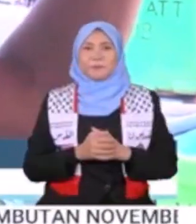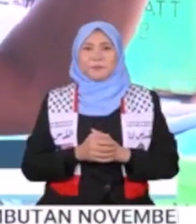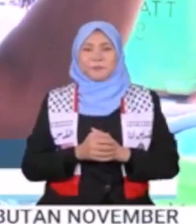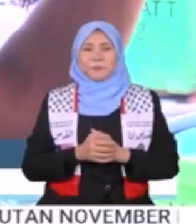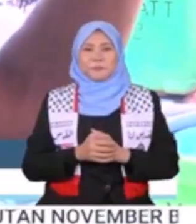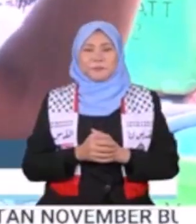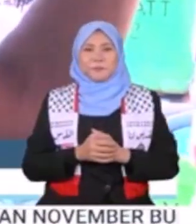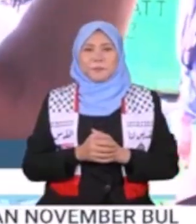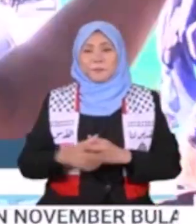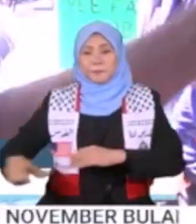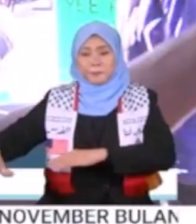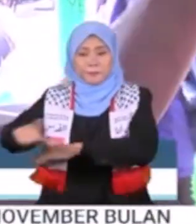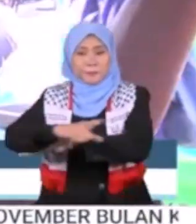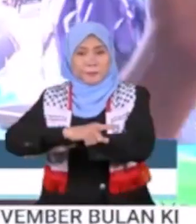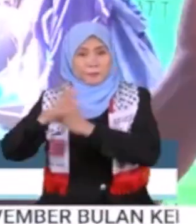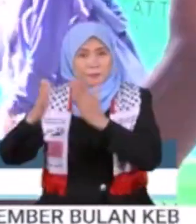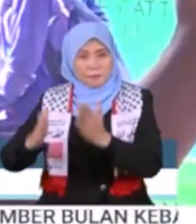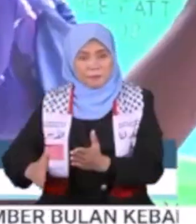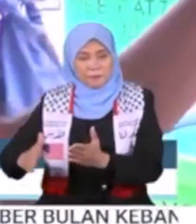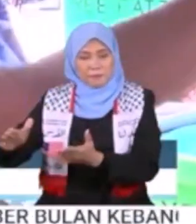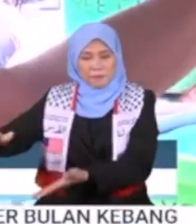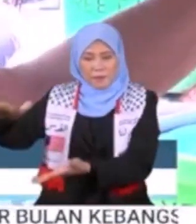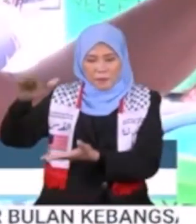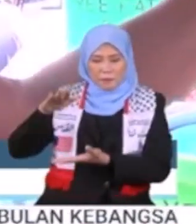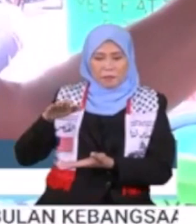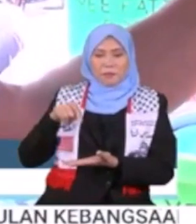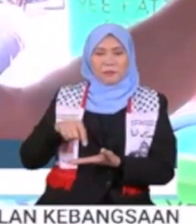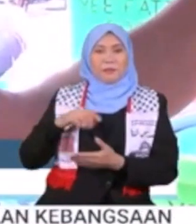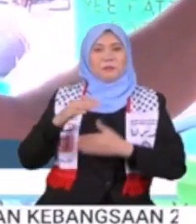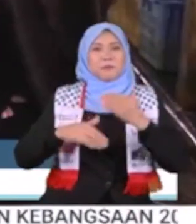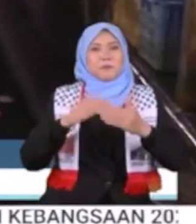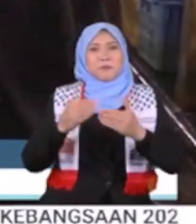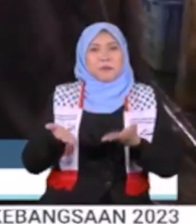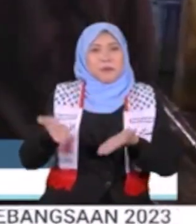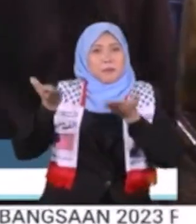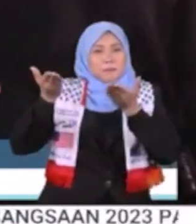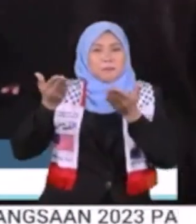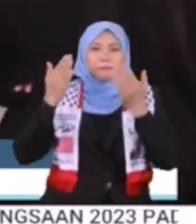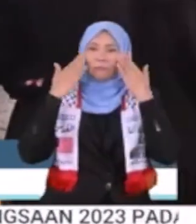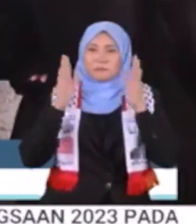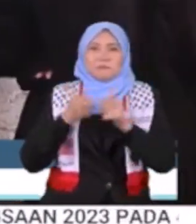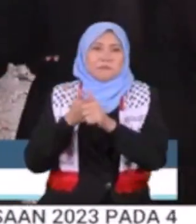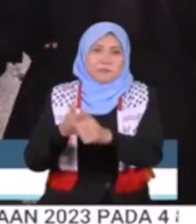daripada peladang up, kemungkinan proses up.